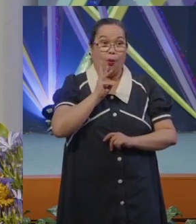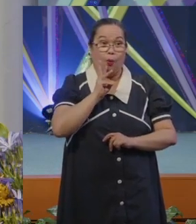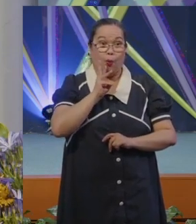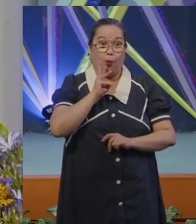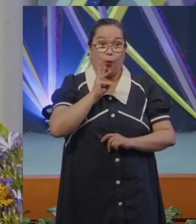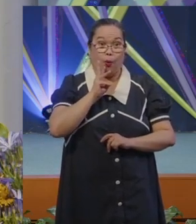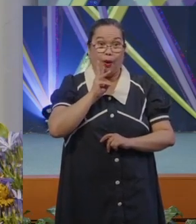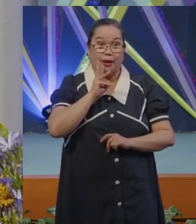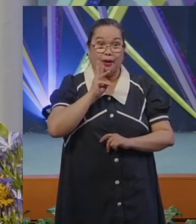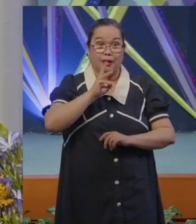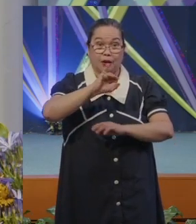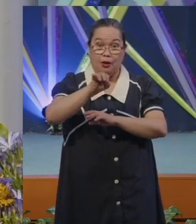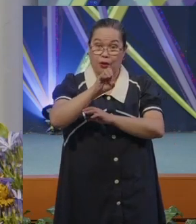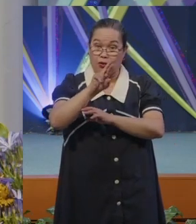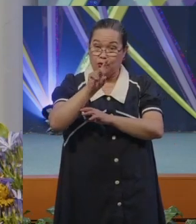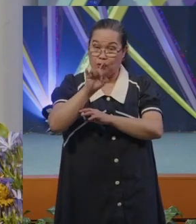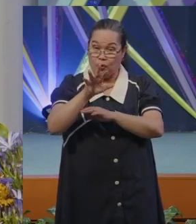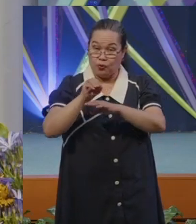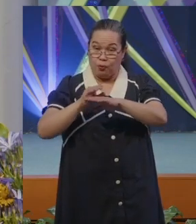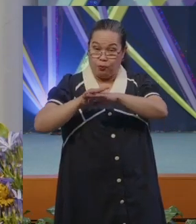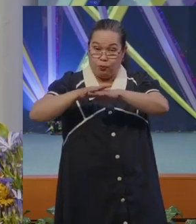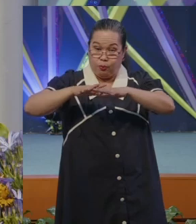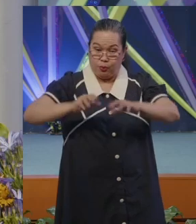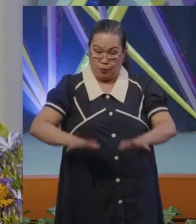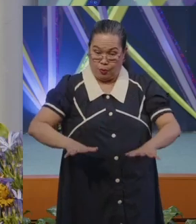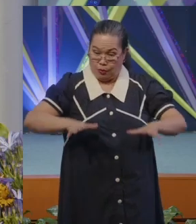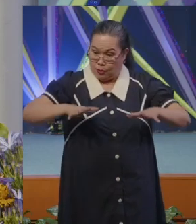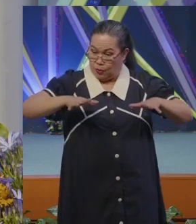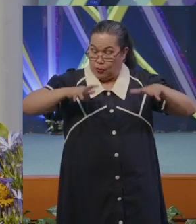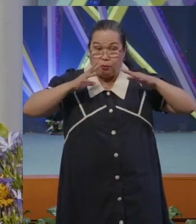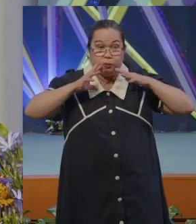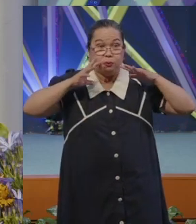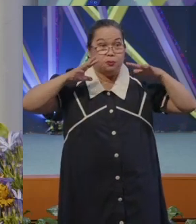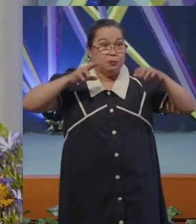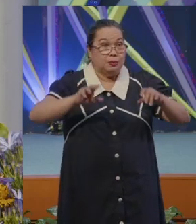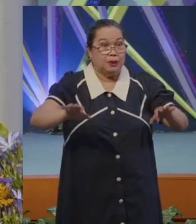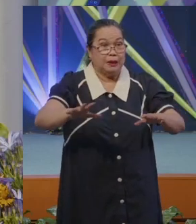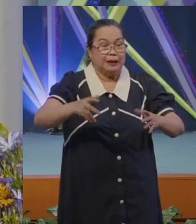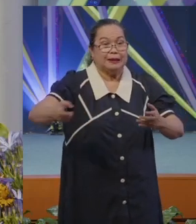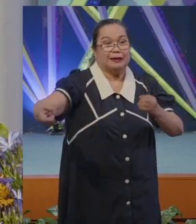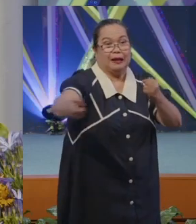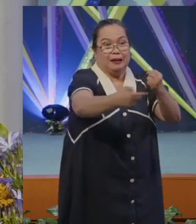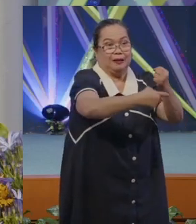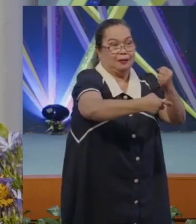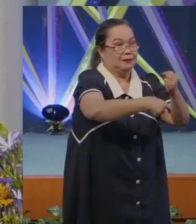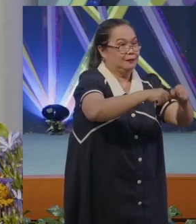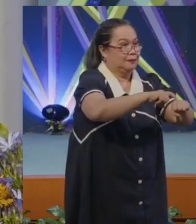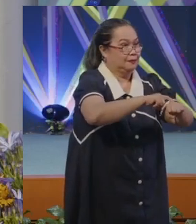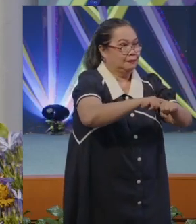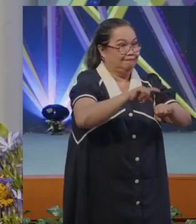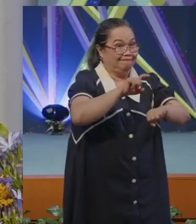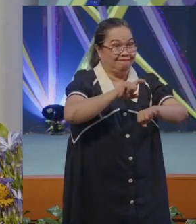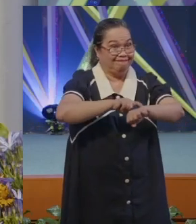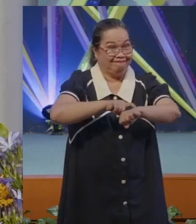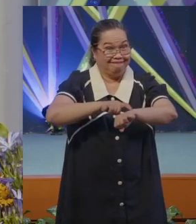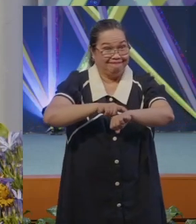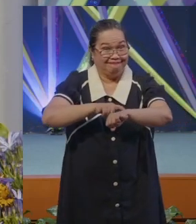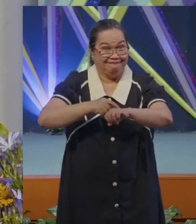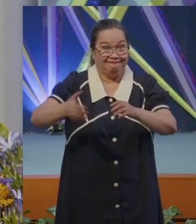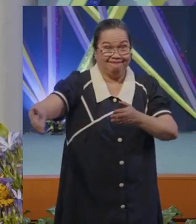Jordan overflows all its banks throughout the time of harvest. Yun po yung time of harvest